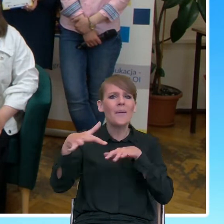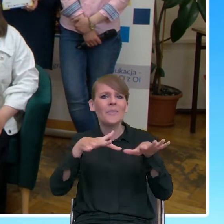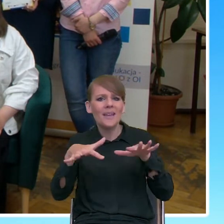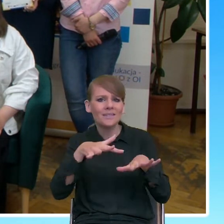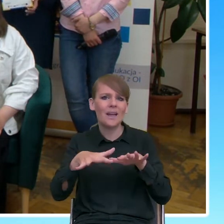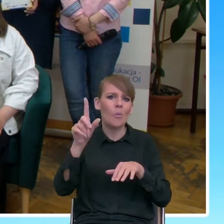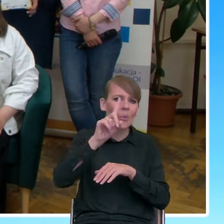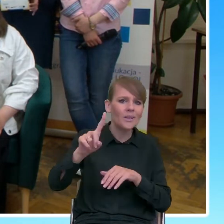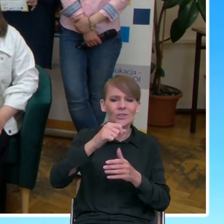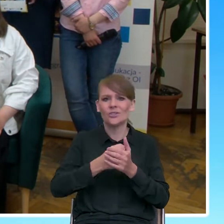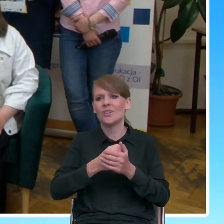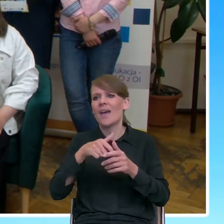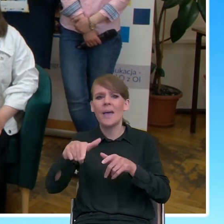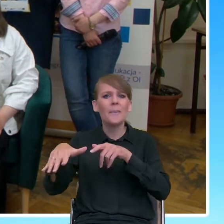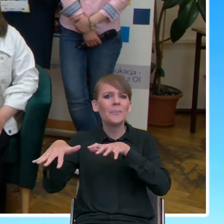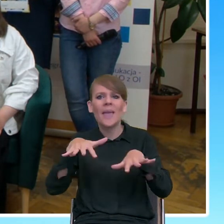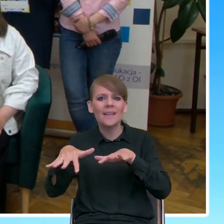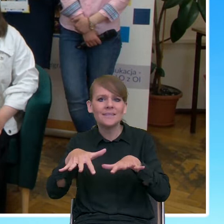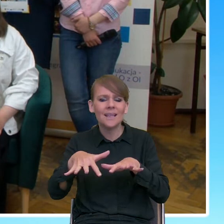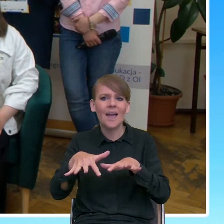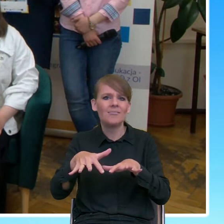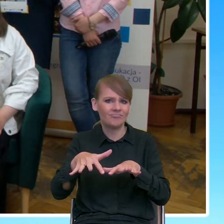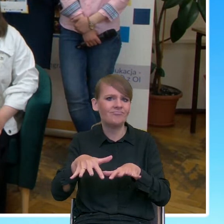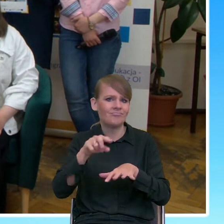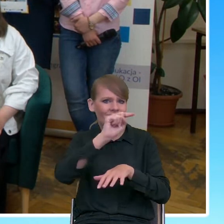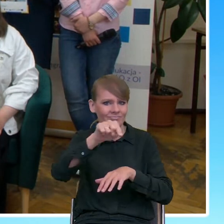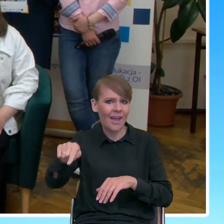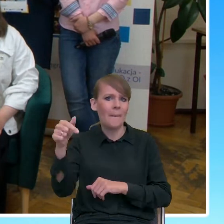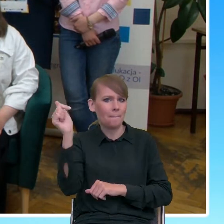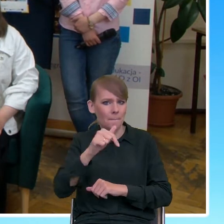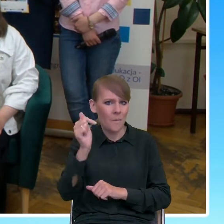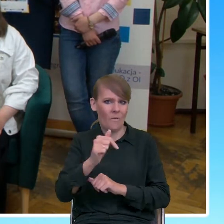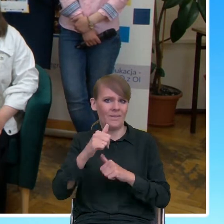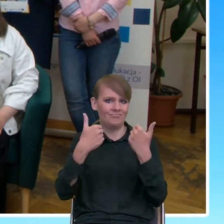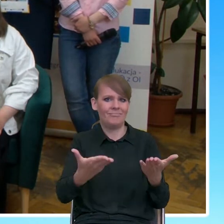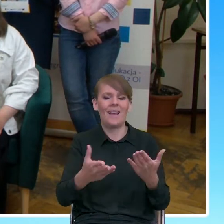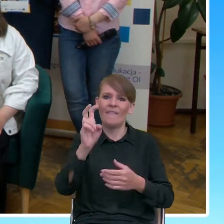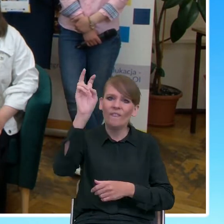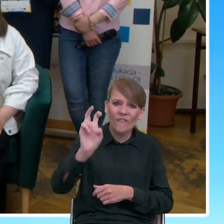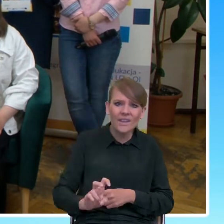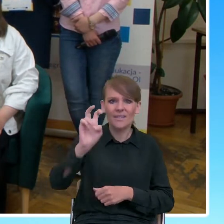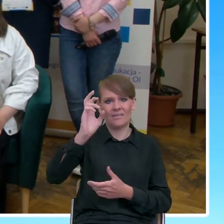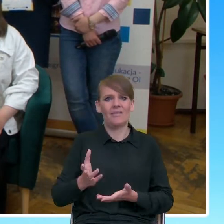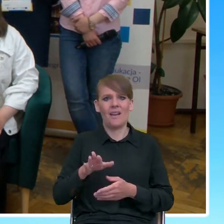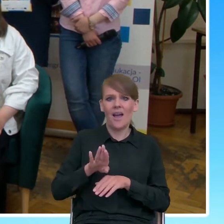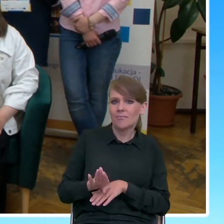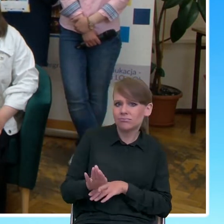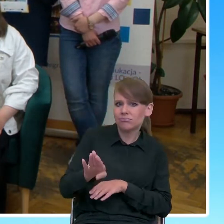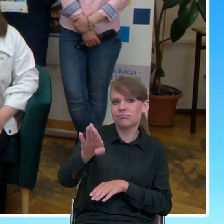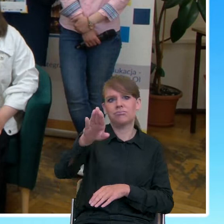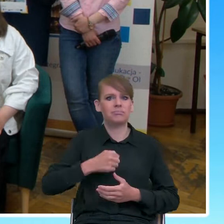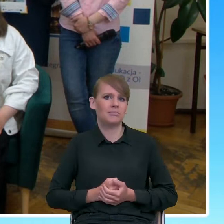w miejscach, gdzie powinny być takie rzeczy jak winda, jak podjazd,